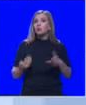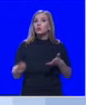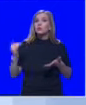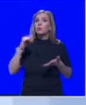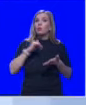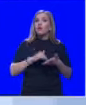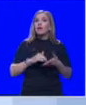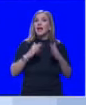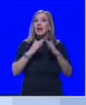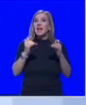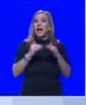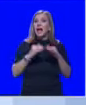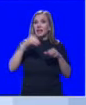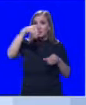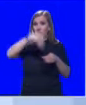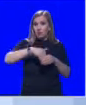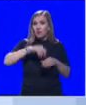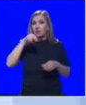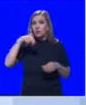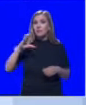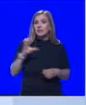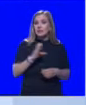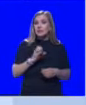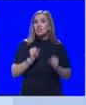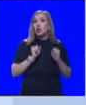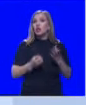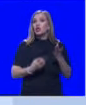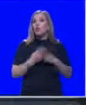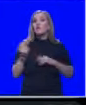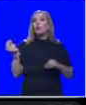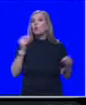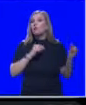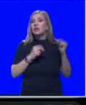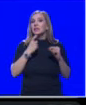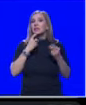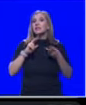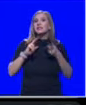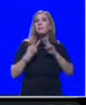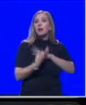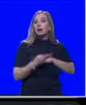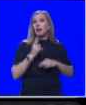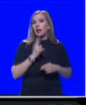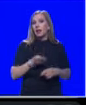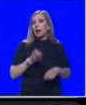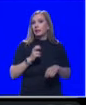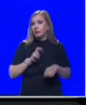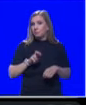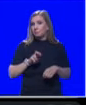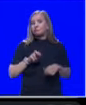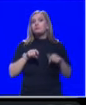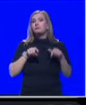появиха лагери вътре в ДПС в очакване на нова конференция, за да сменят Карадайъ, Доган на една